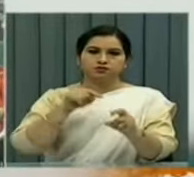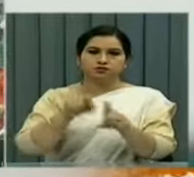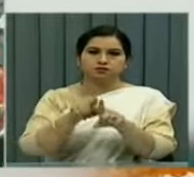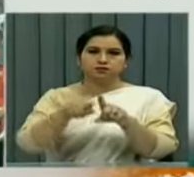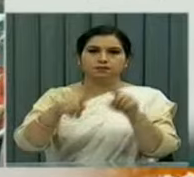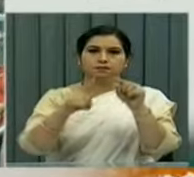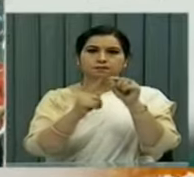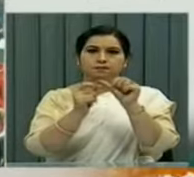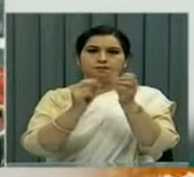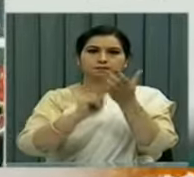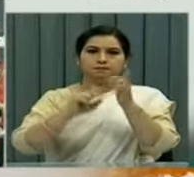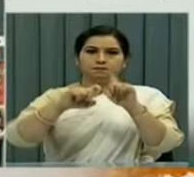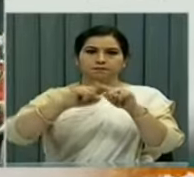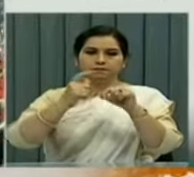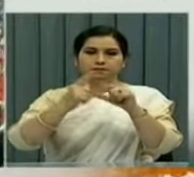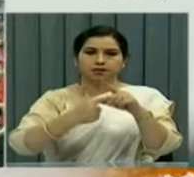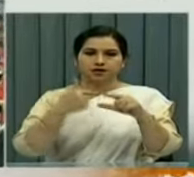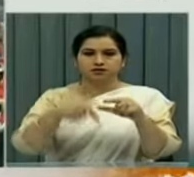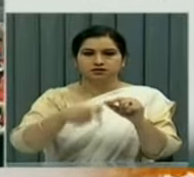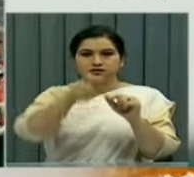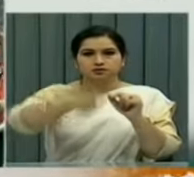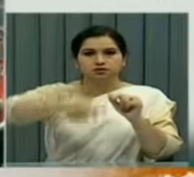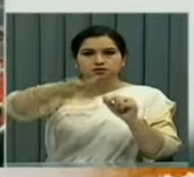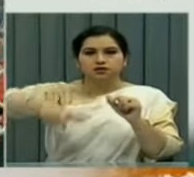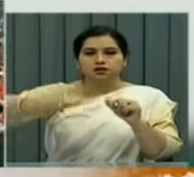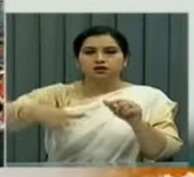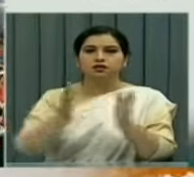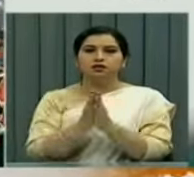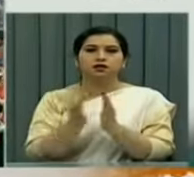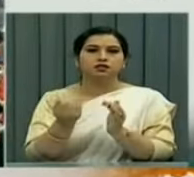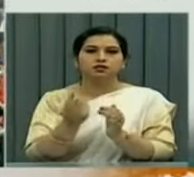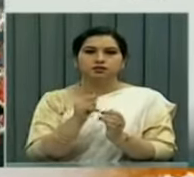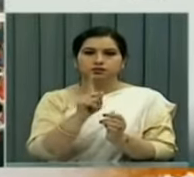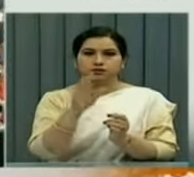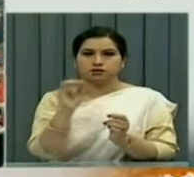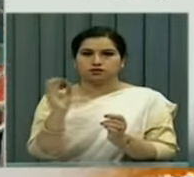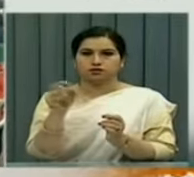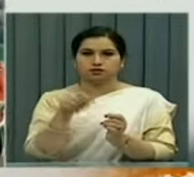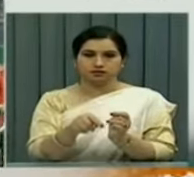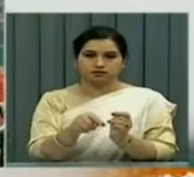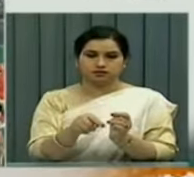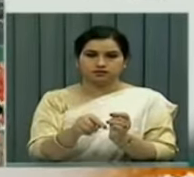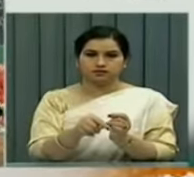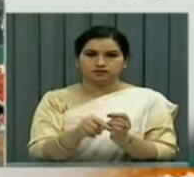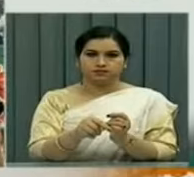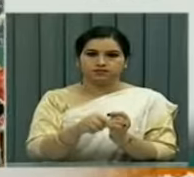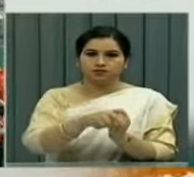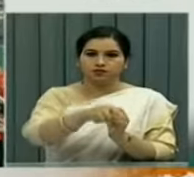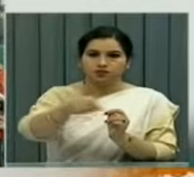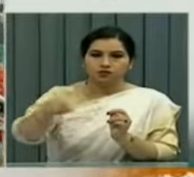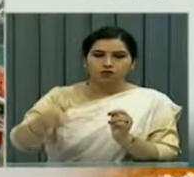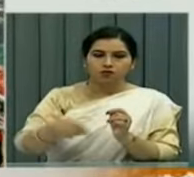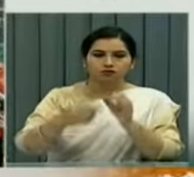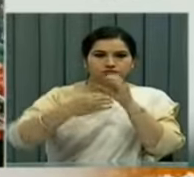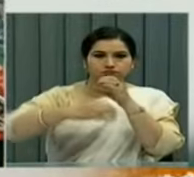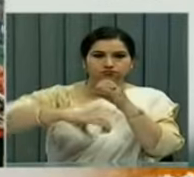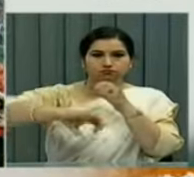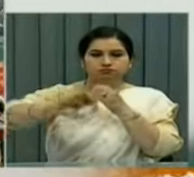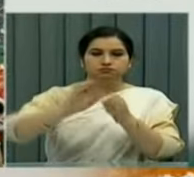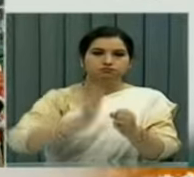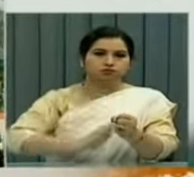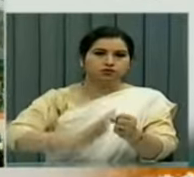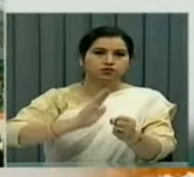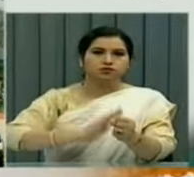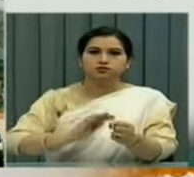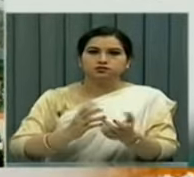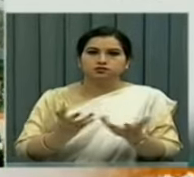ये कॉन्सेप्ट अभी हमने बनाया है कि वन बॉर्डर वन फोर्स, बीएसएफ का काम है अगेंस्ट